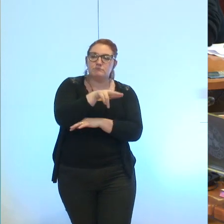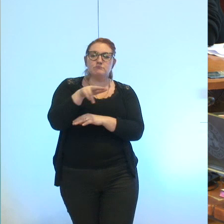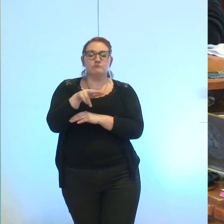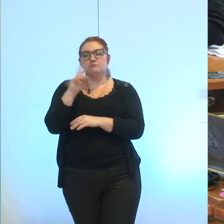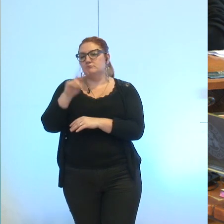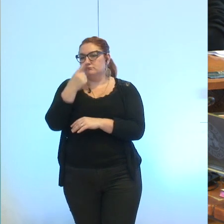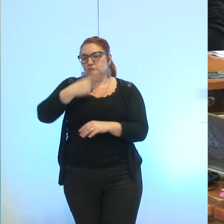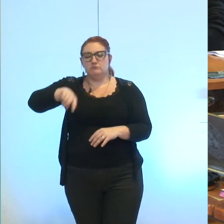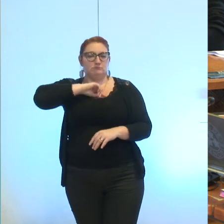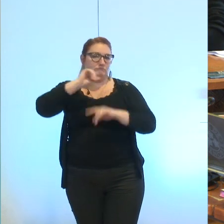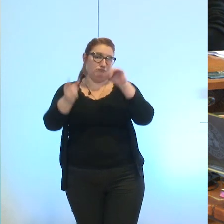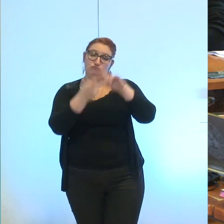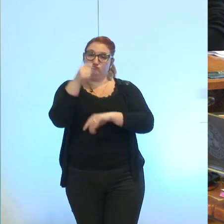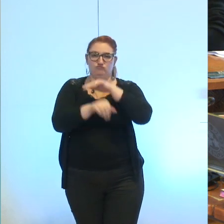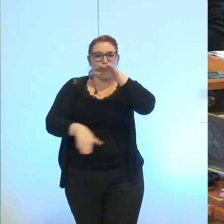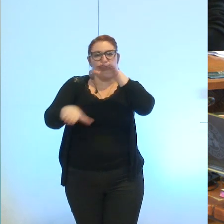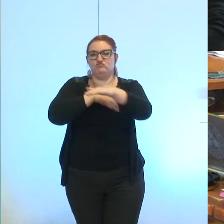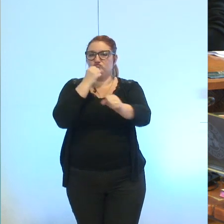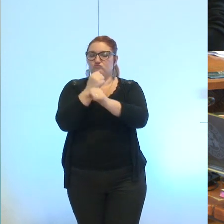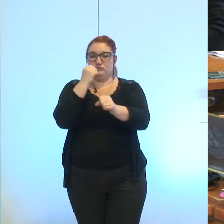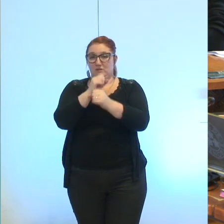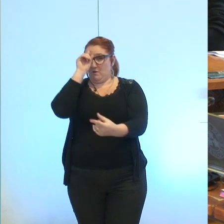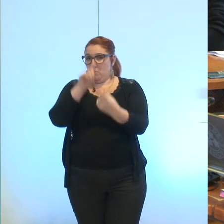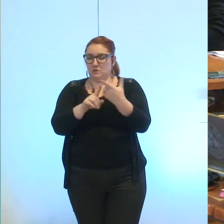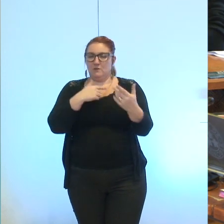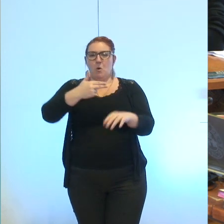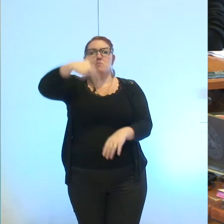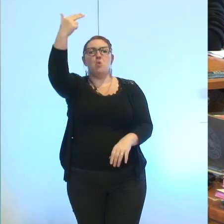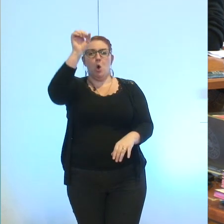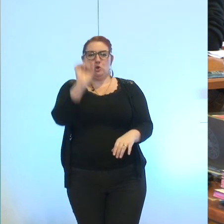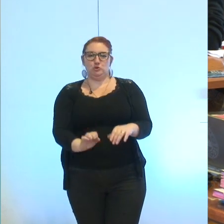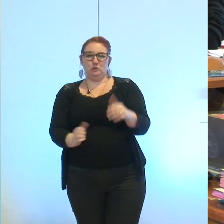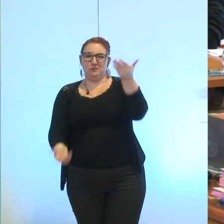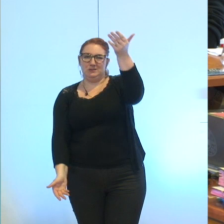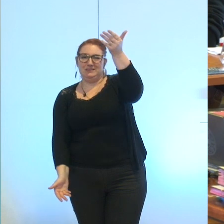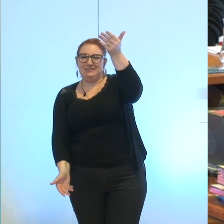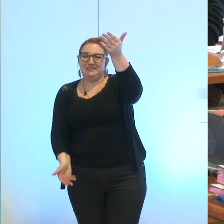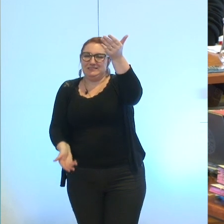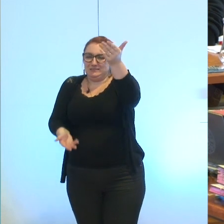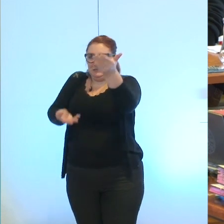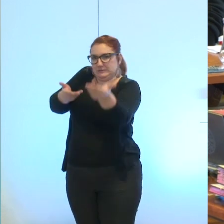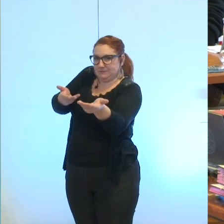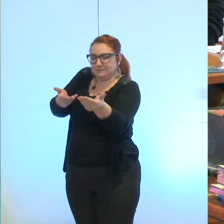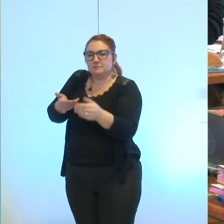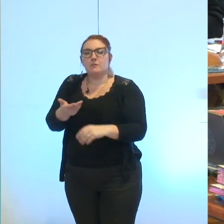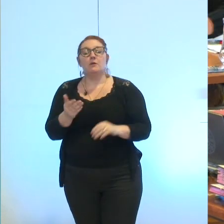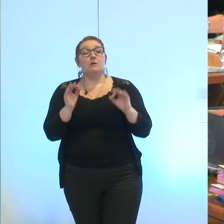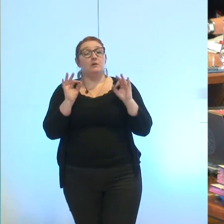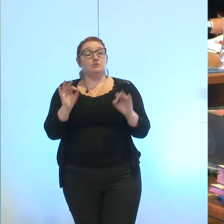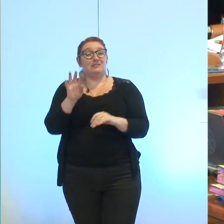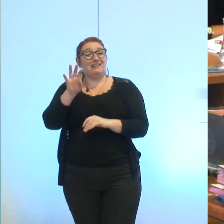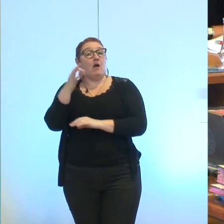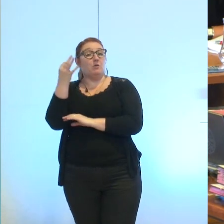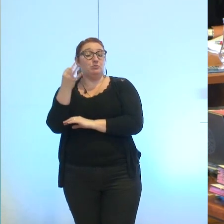nous fondament et nous travaillons donc un rééquilibrage Nord-Sud euh nous avons même corrigé une partie des 40